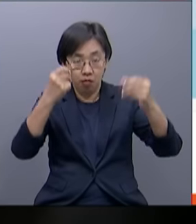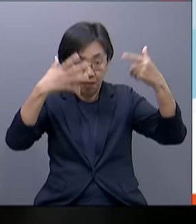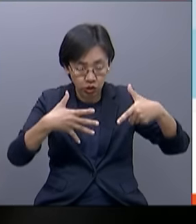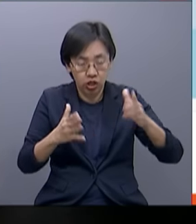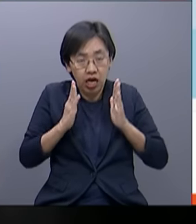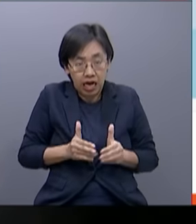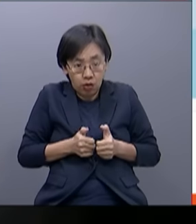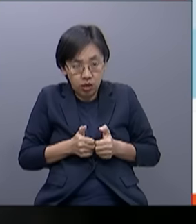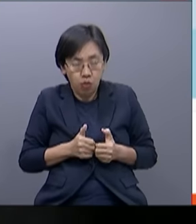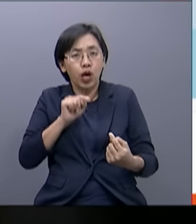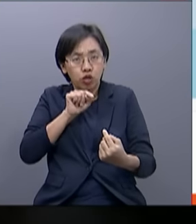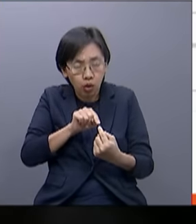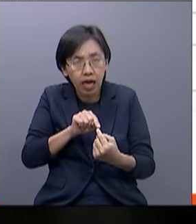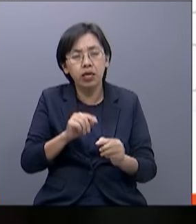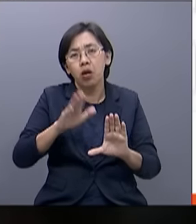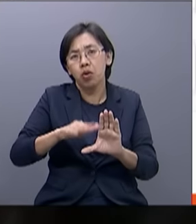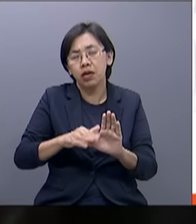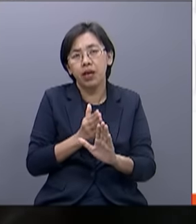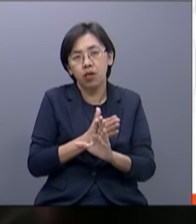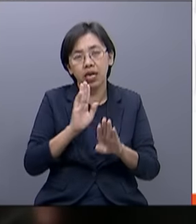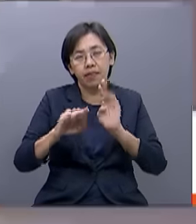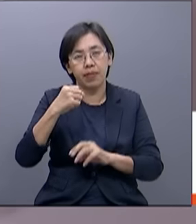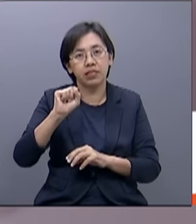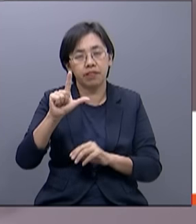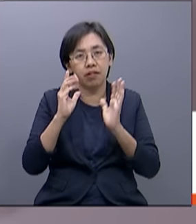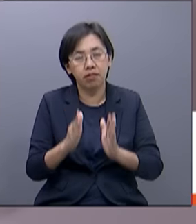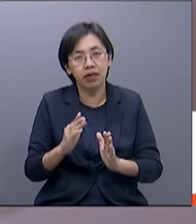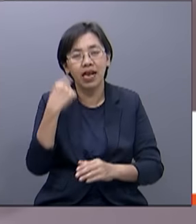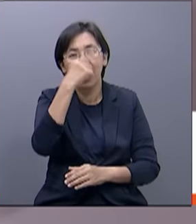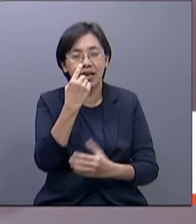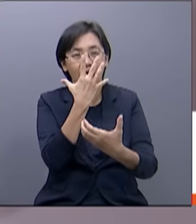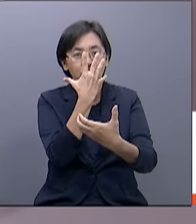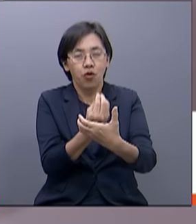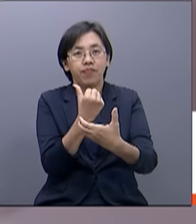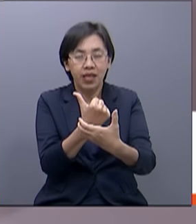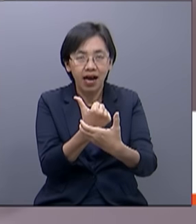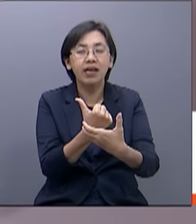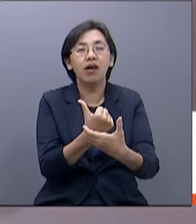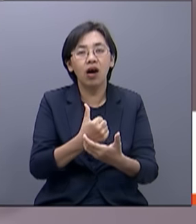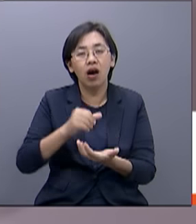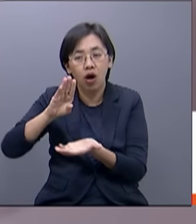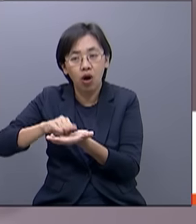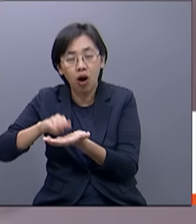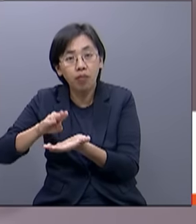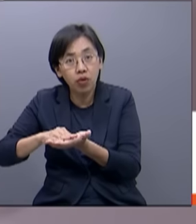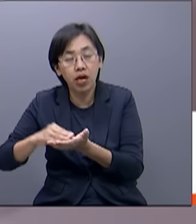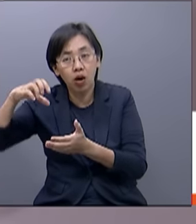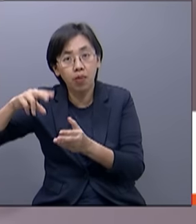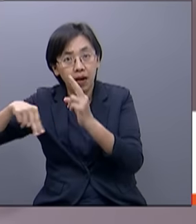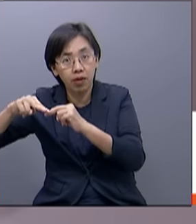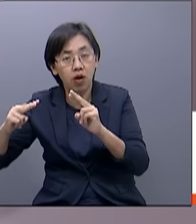พบว่ามีผู้ลงทะเบียนล่วงหน้ามากกว่า 10ล้านคนสามารถสแกนใบหน้าเปรียบเทียบกับฐานข้อมูลของกรมการปกครองกระทรวง